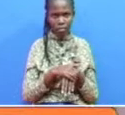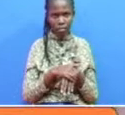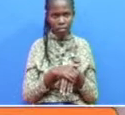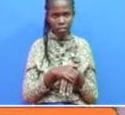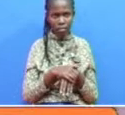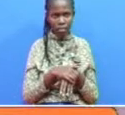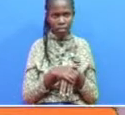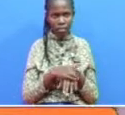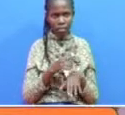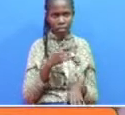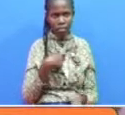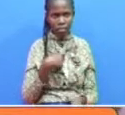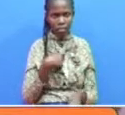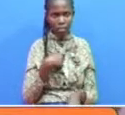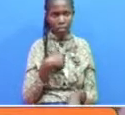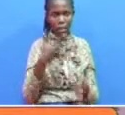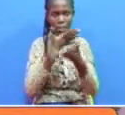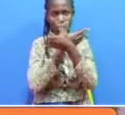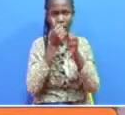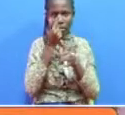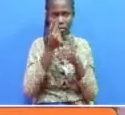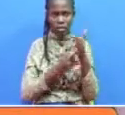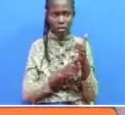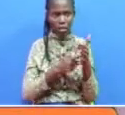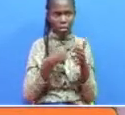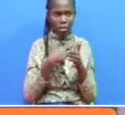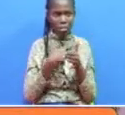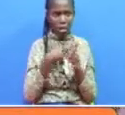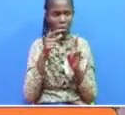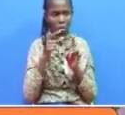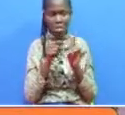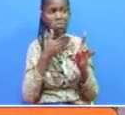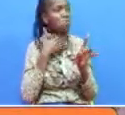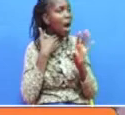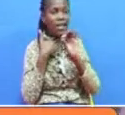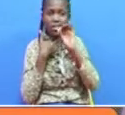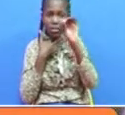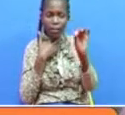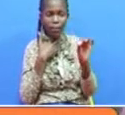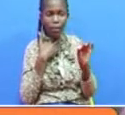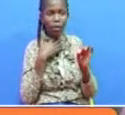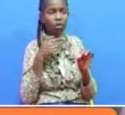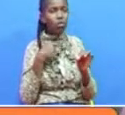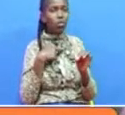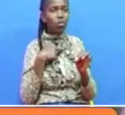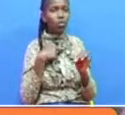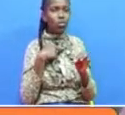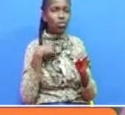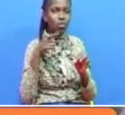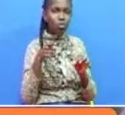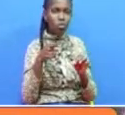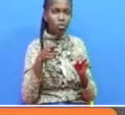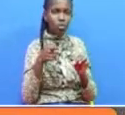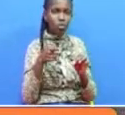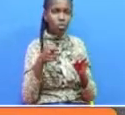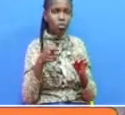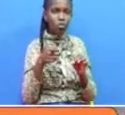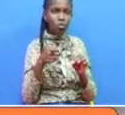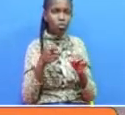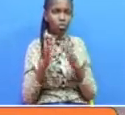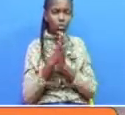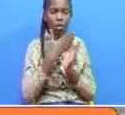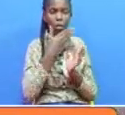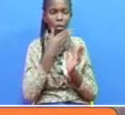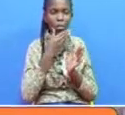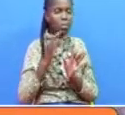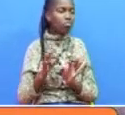Na mimi nataka nimwambie rais, wacha kuniletea maneno my friend. Wewe sukuma candidate yako bwana kitendawili.